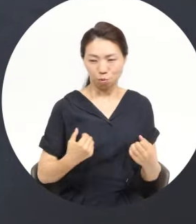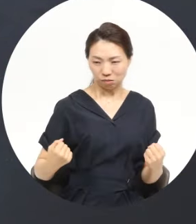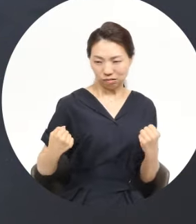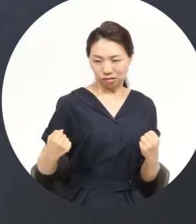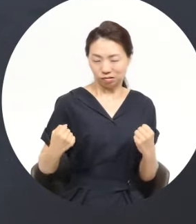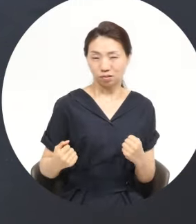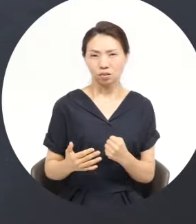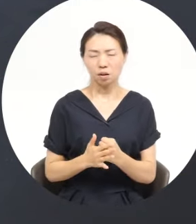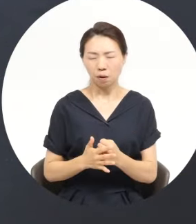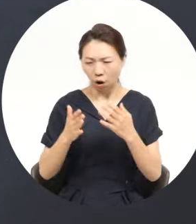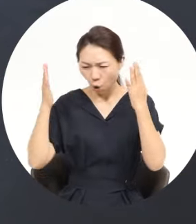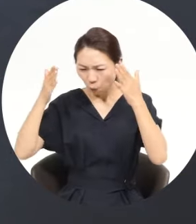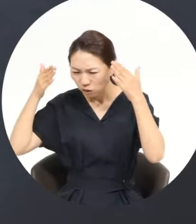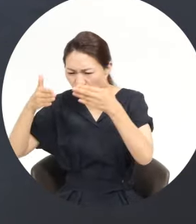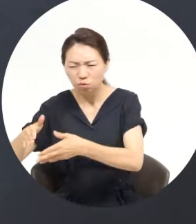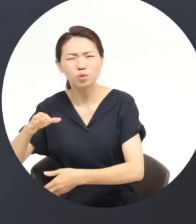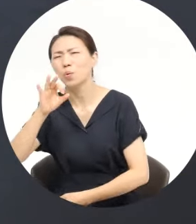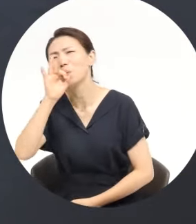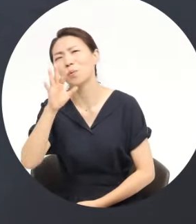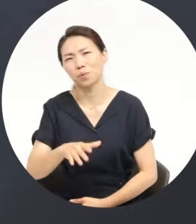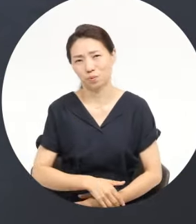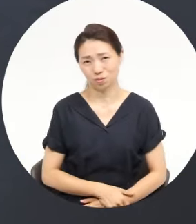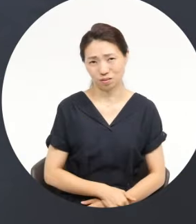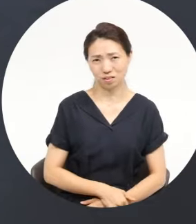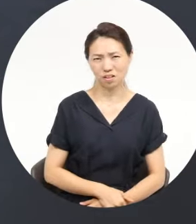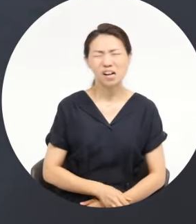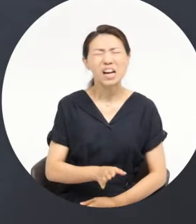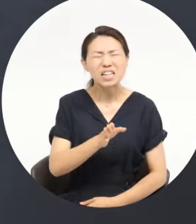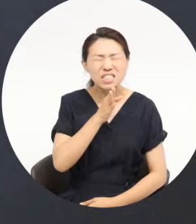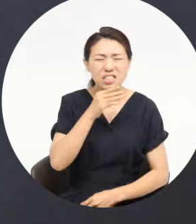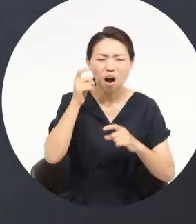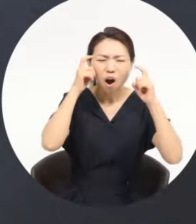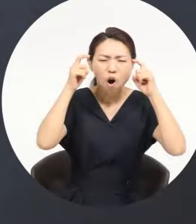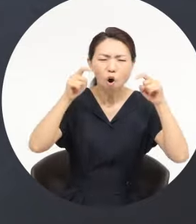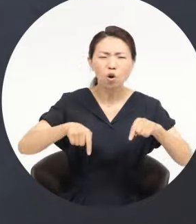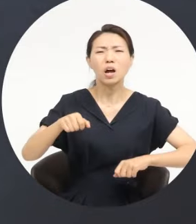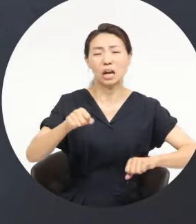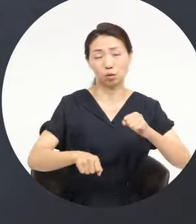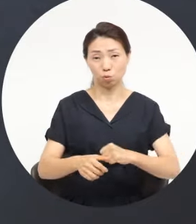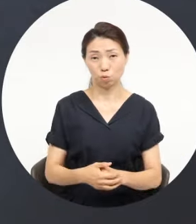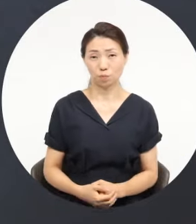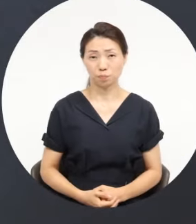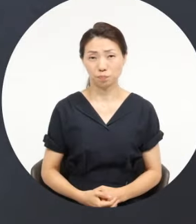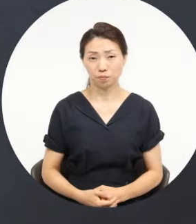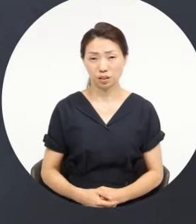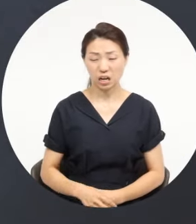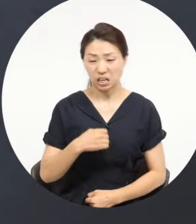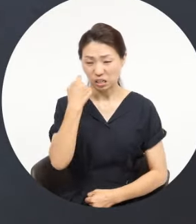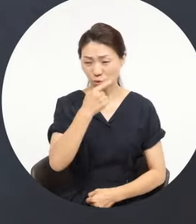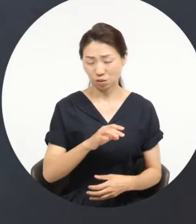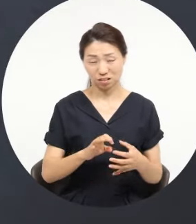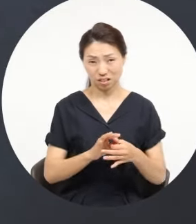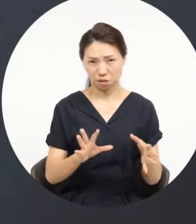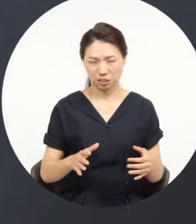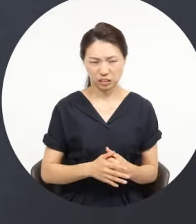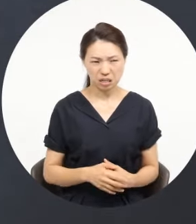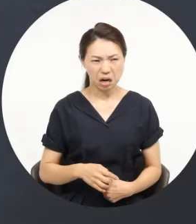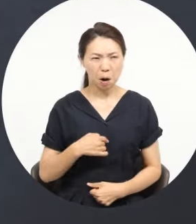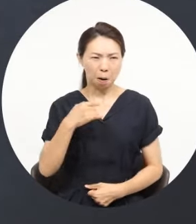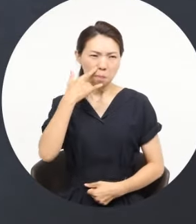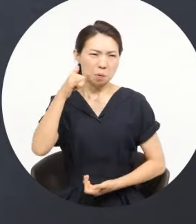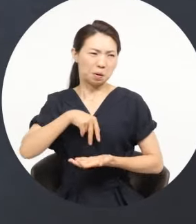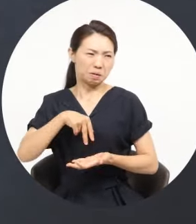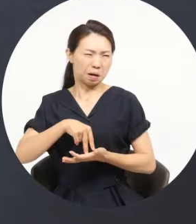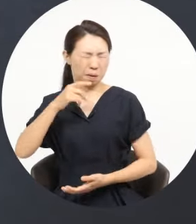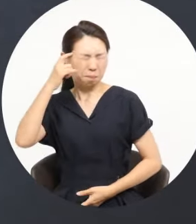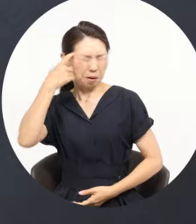못 하거든요. 그런 거는 뭐예요? 그거 다 어리석음 아니에요, 어리석음. 아무런 이치를 모르고 그저 지